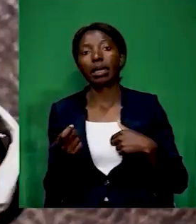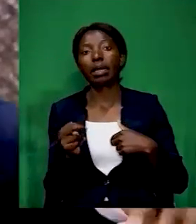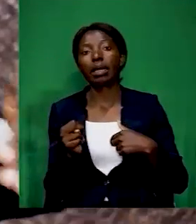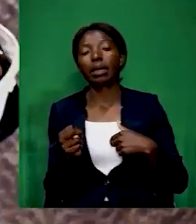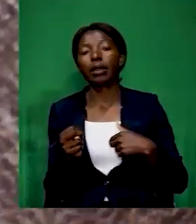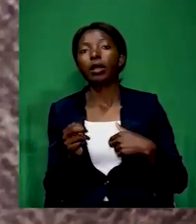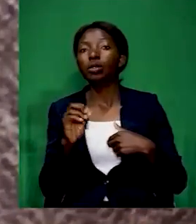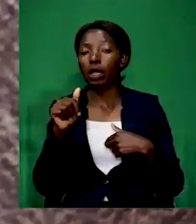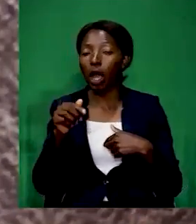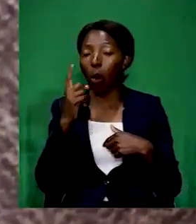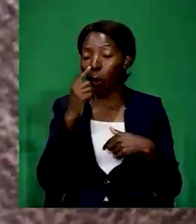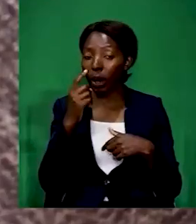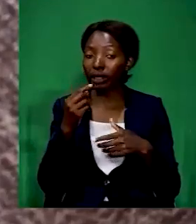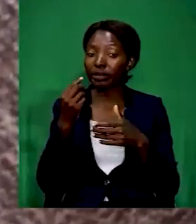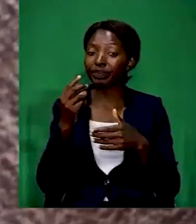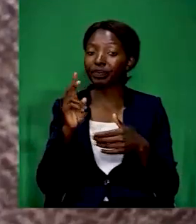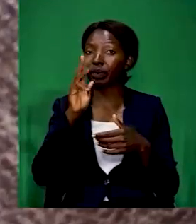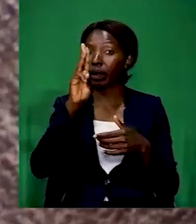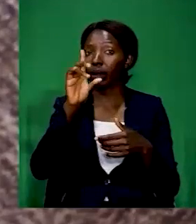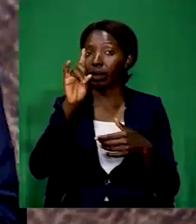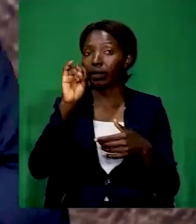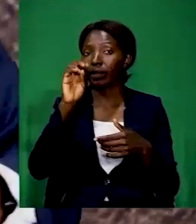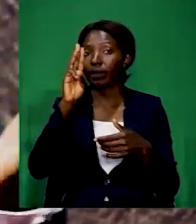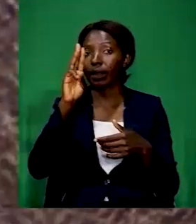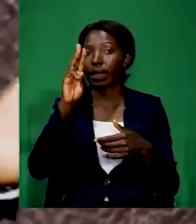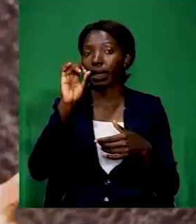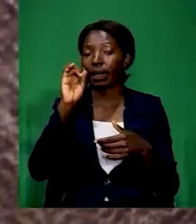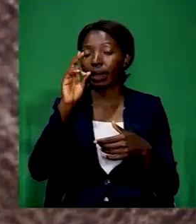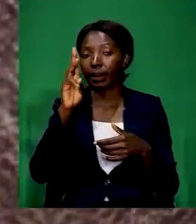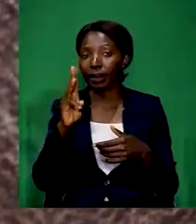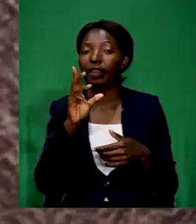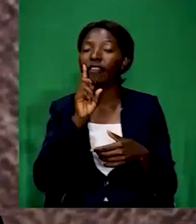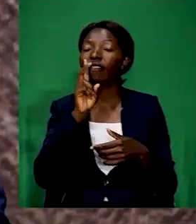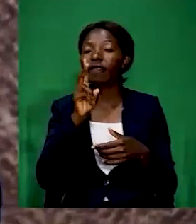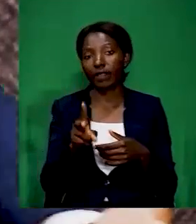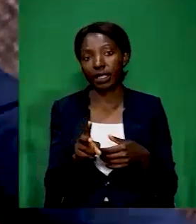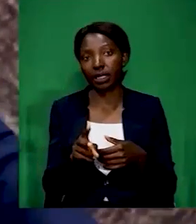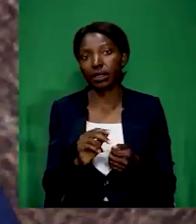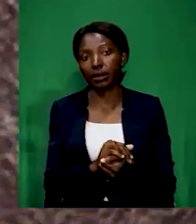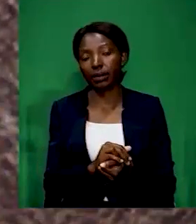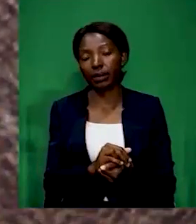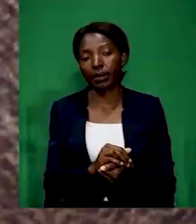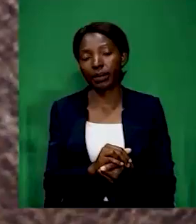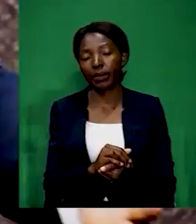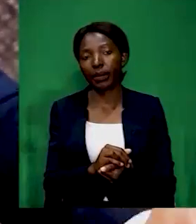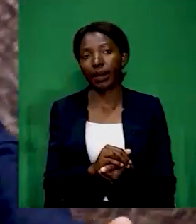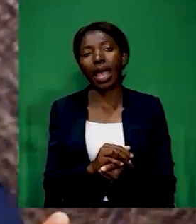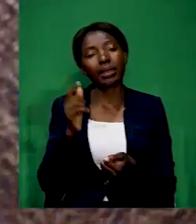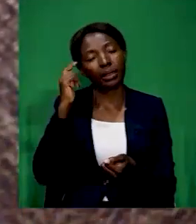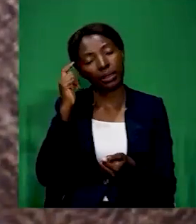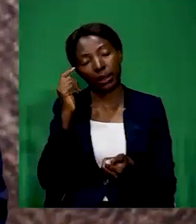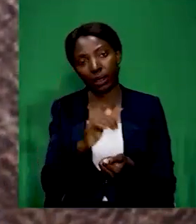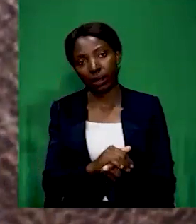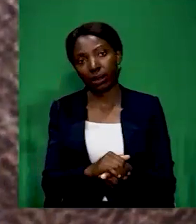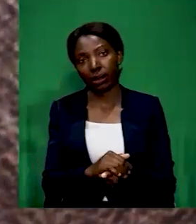nekudiridza. Saka Philip akazvibata nzira pangoro. Now, the Bible does not tell us, but I'm sure mfungwa